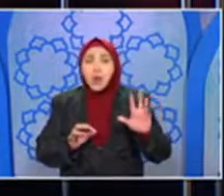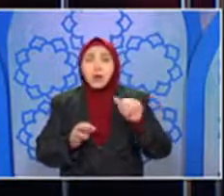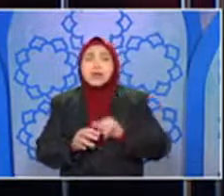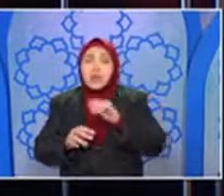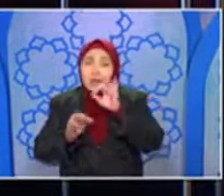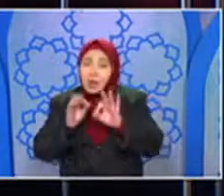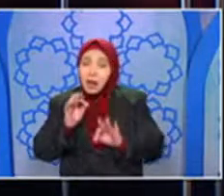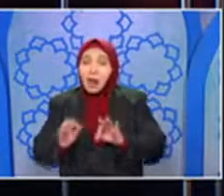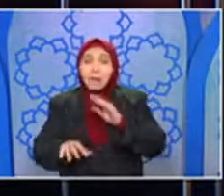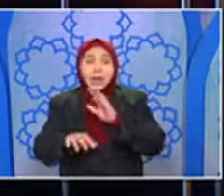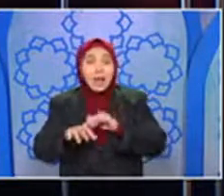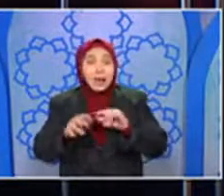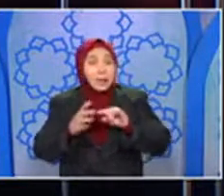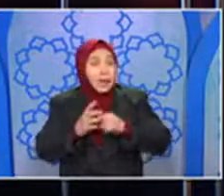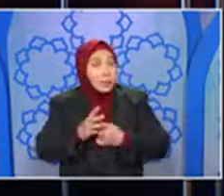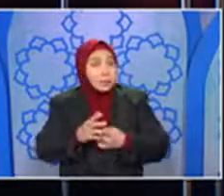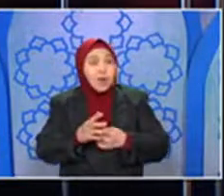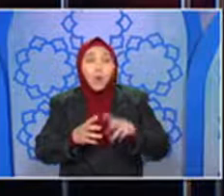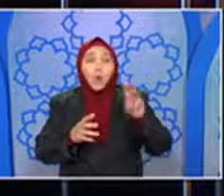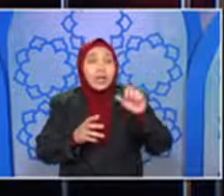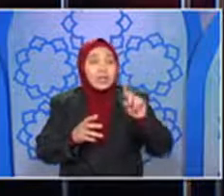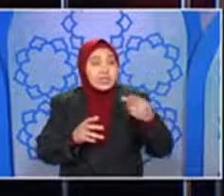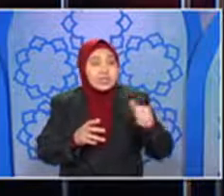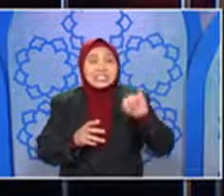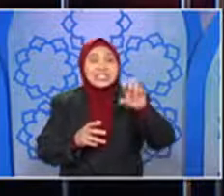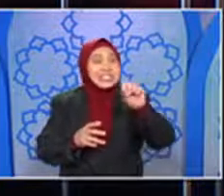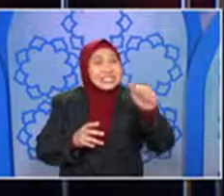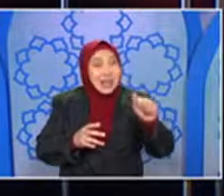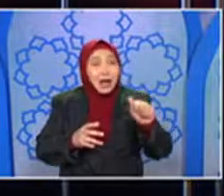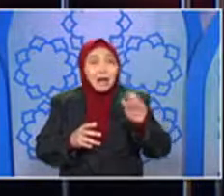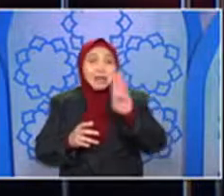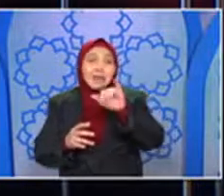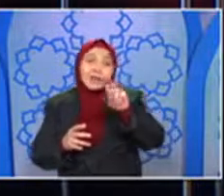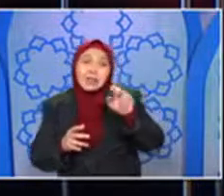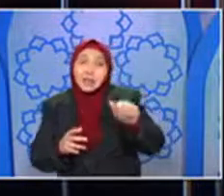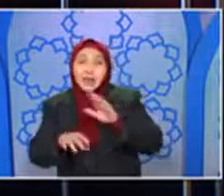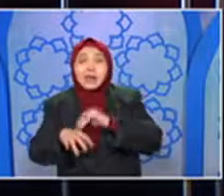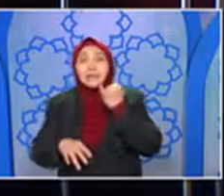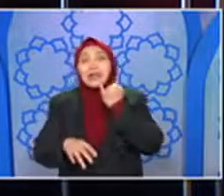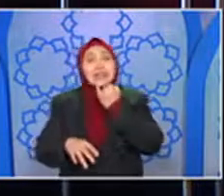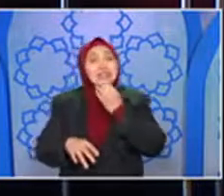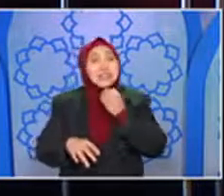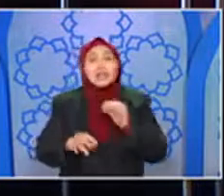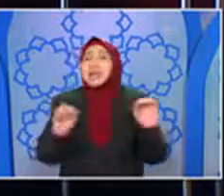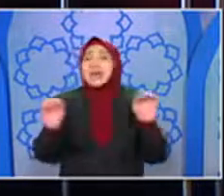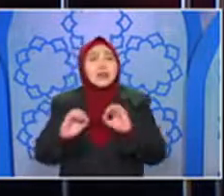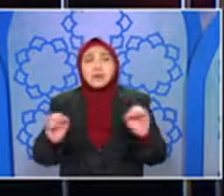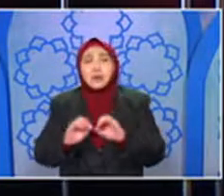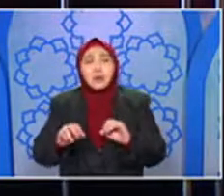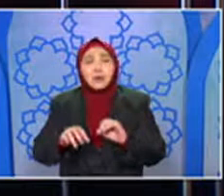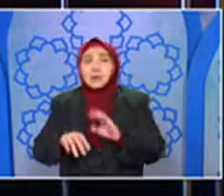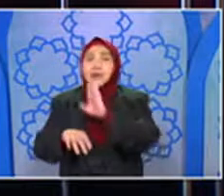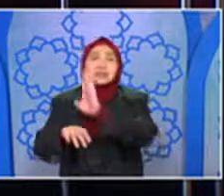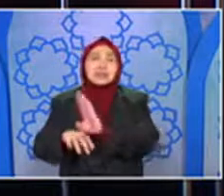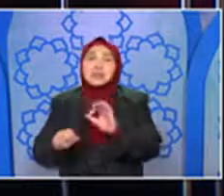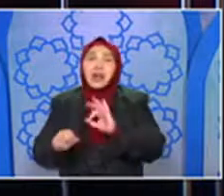liqaumihi. Pangkal ayat ke-6, wa id qala Isa bin Maryam ya bani Israel. Tak ada pun liqaumihi.